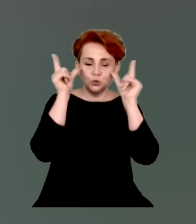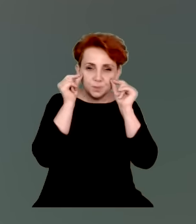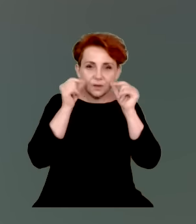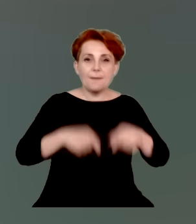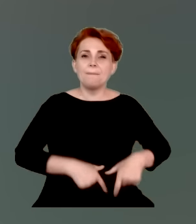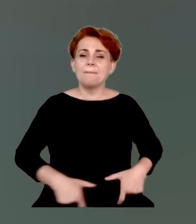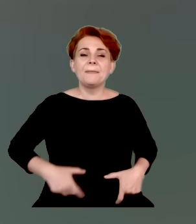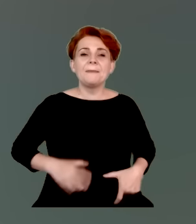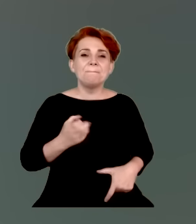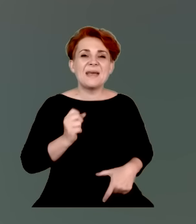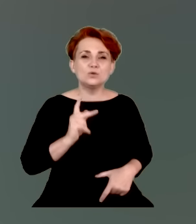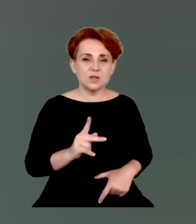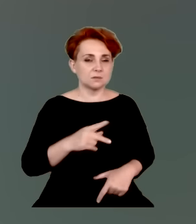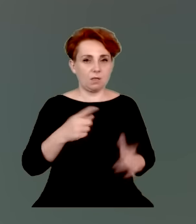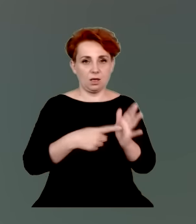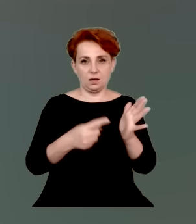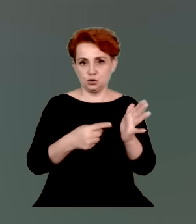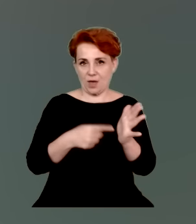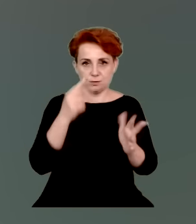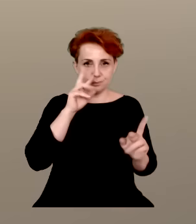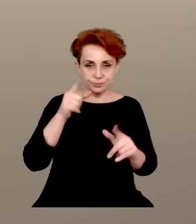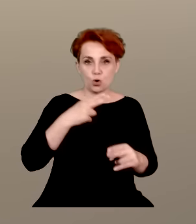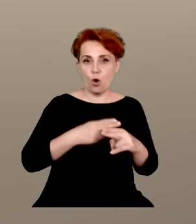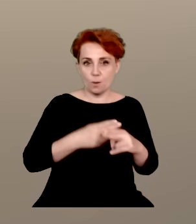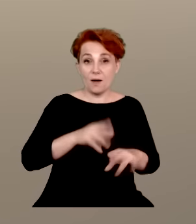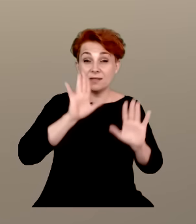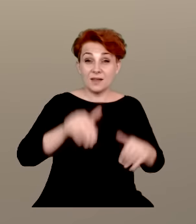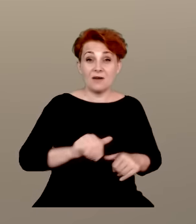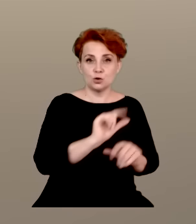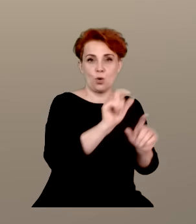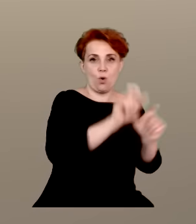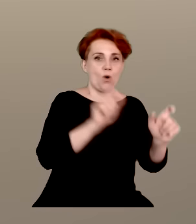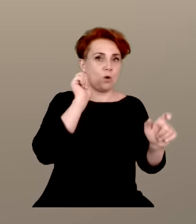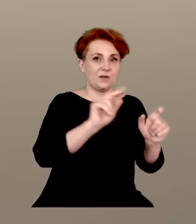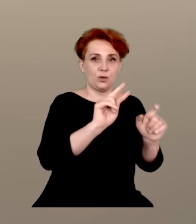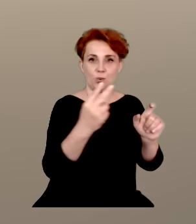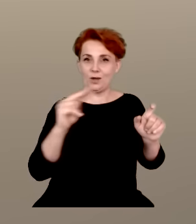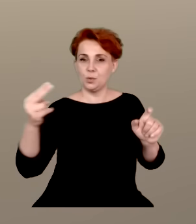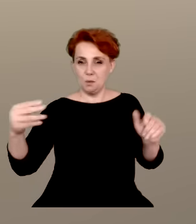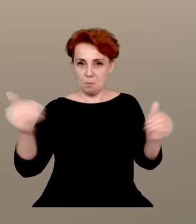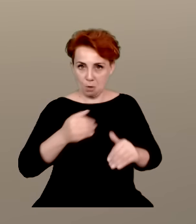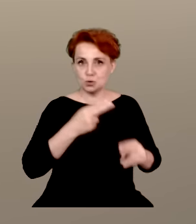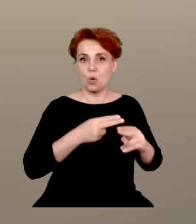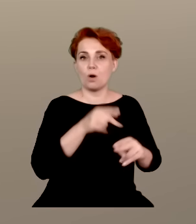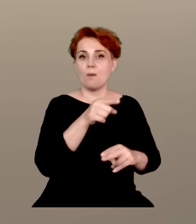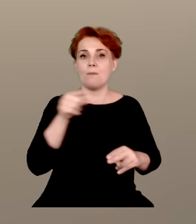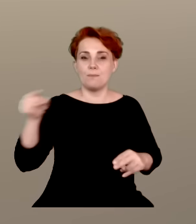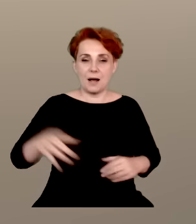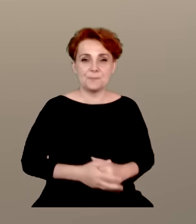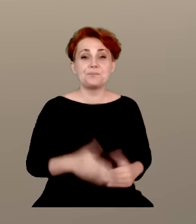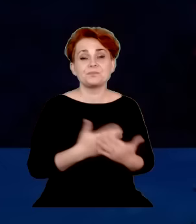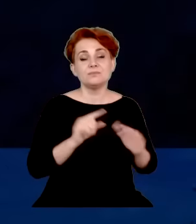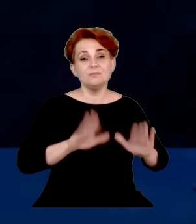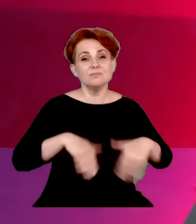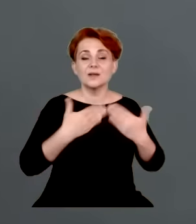z najczęściej rozpoznawanych schorzeń w ginekologii. Może się z nim zmagać nawet co druga kobieta w Polsce. Nowatorska metoda daje więc ogromną nadzieję i możliwości